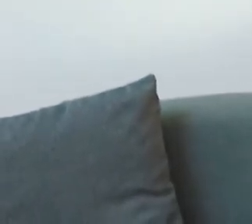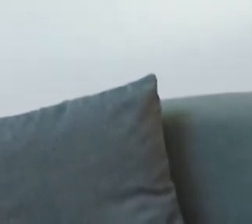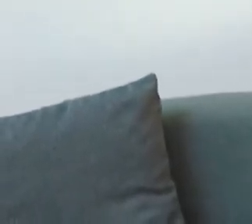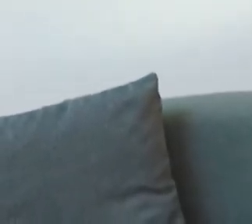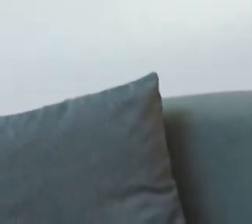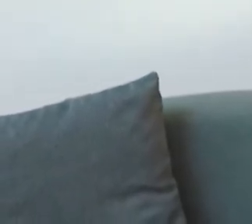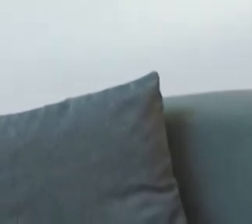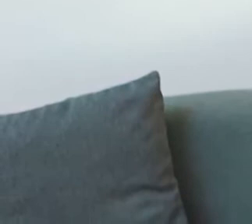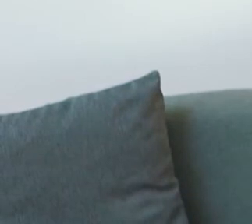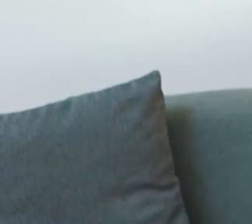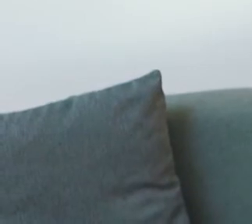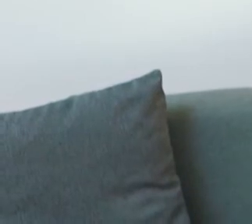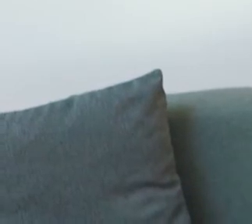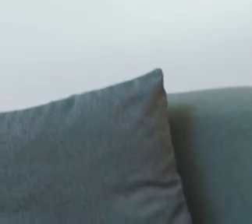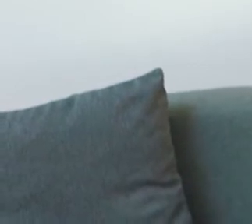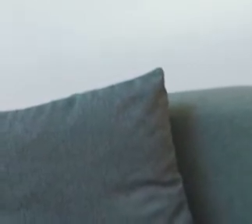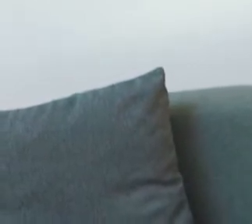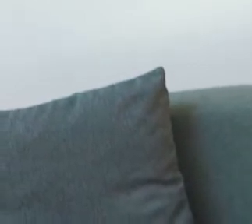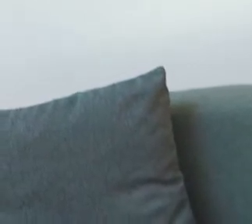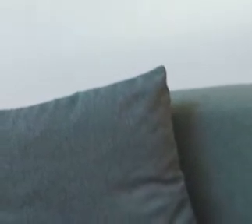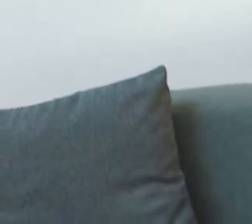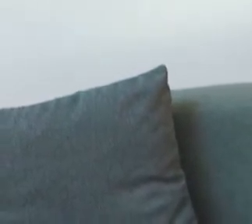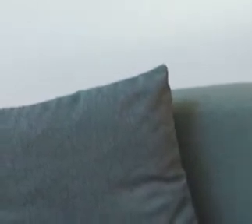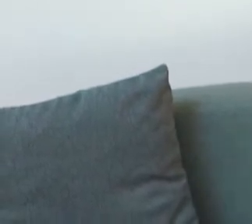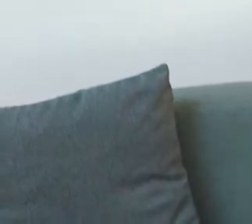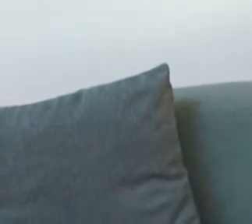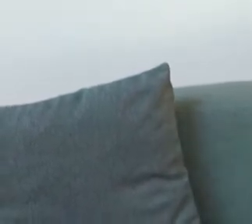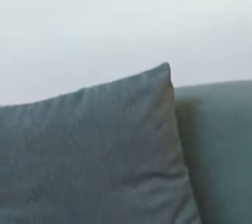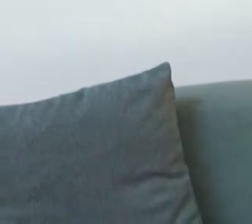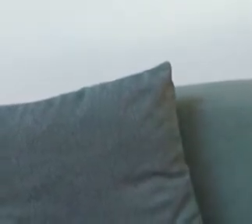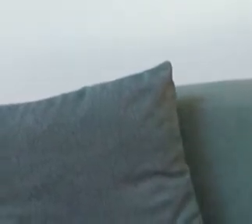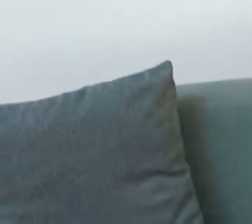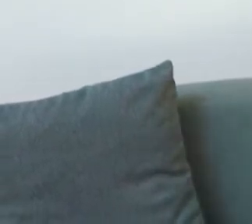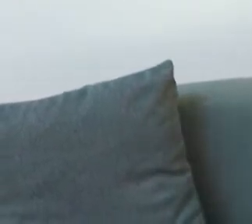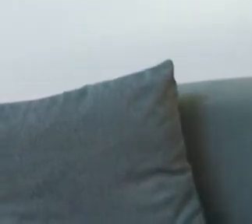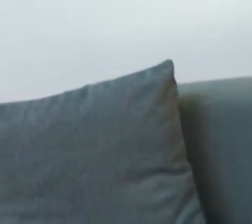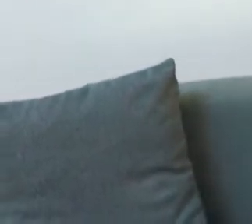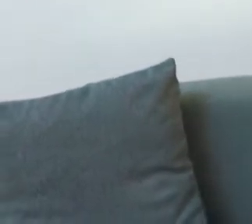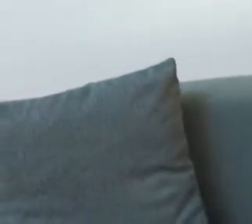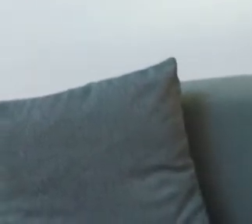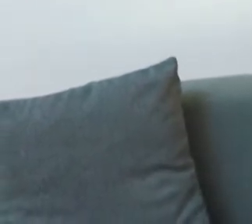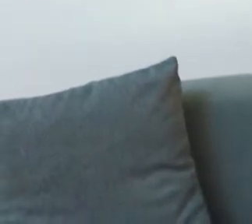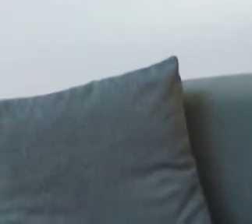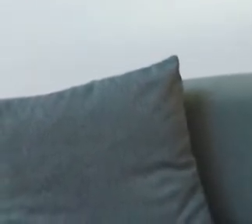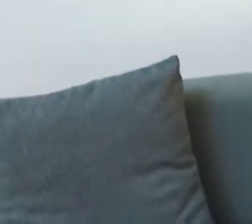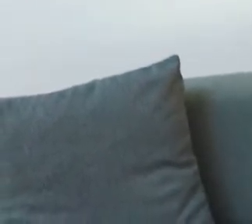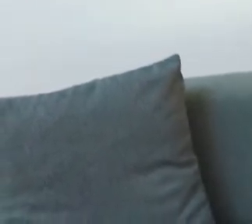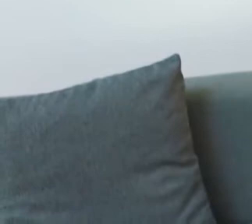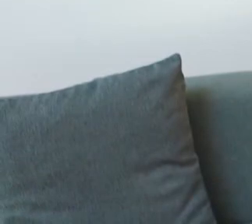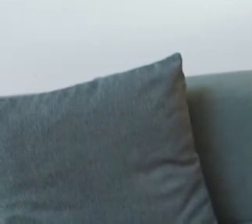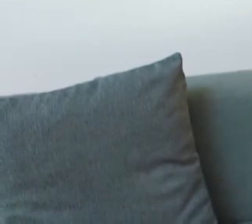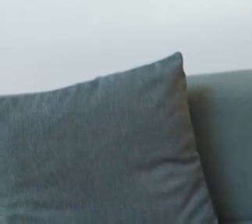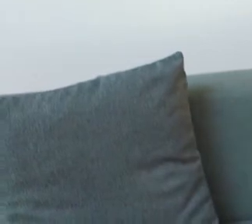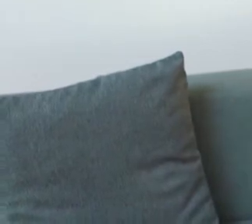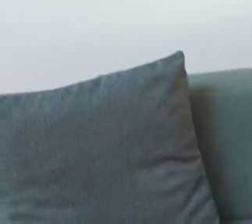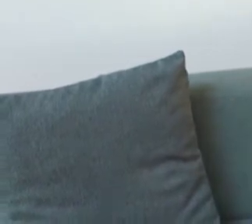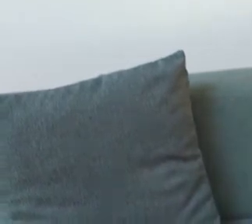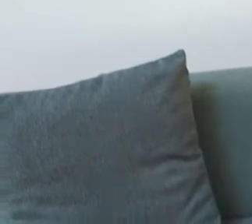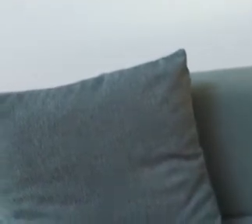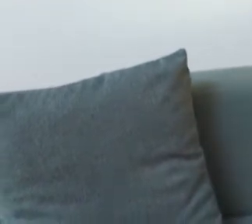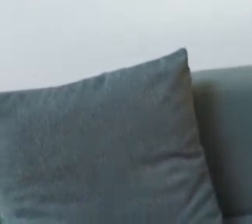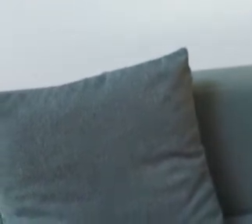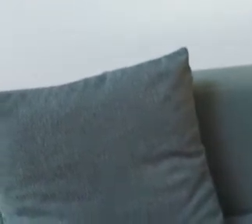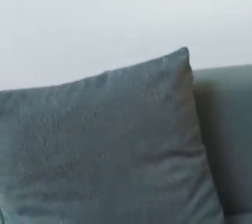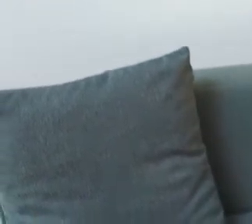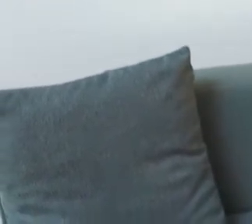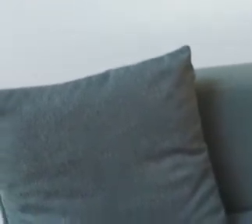chacun, Seigneur. Et je te prie maintenant que tu puisses agir. Que tu puisses accomplir des miracles